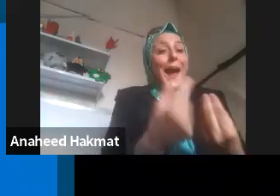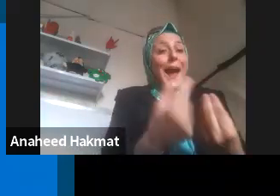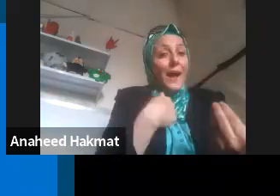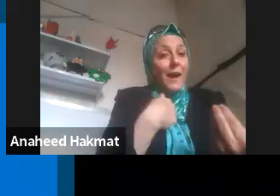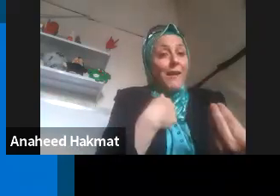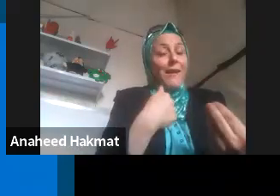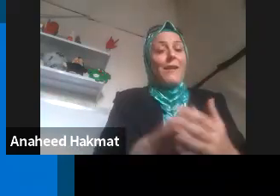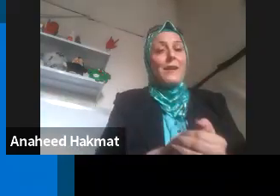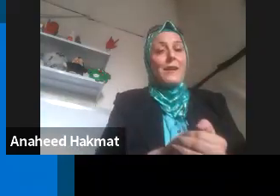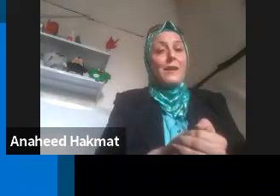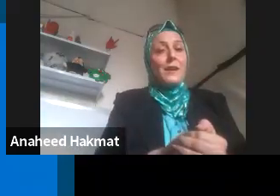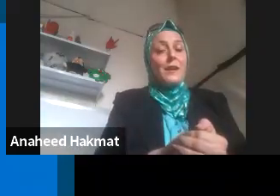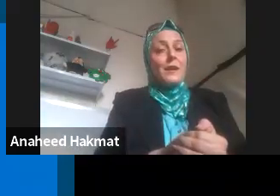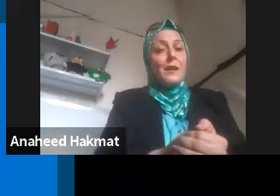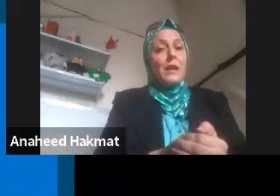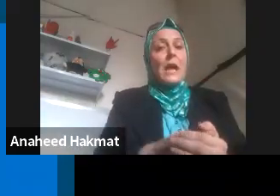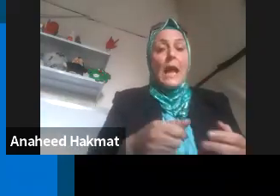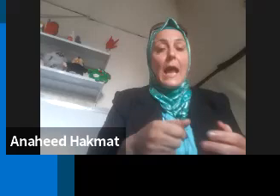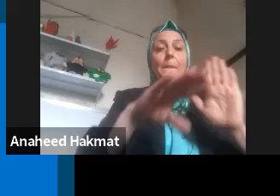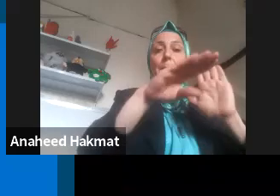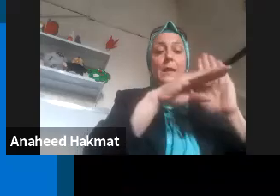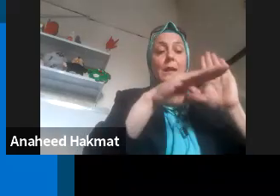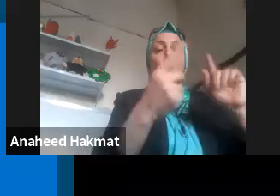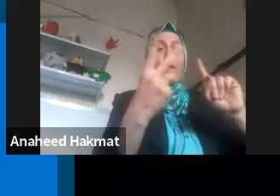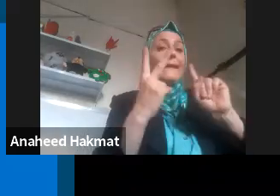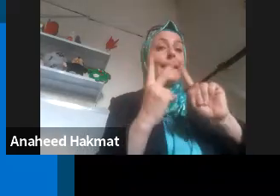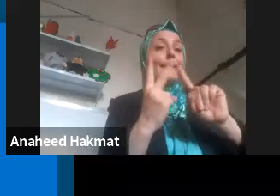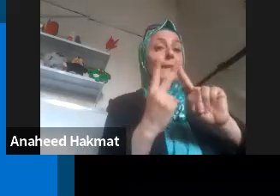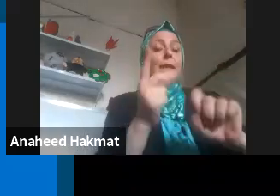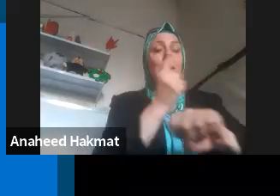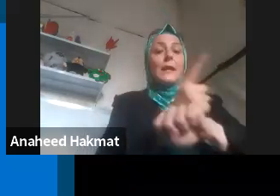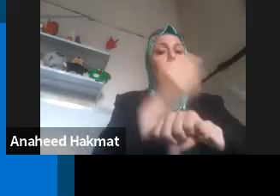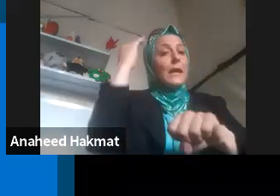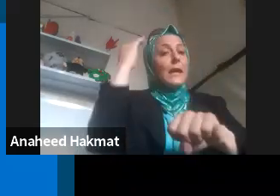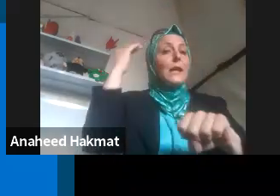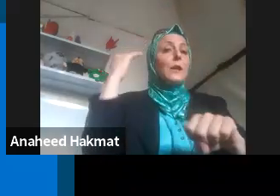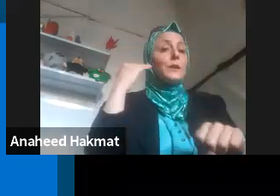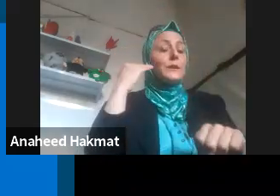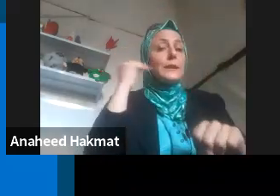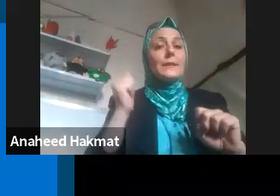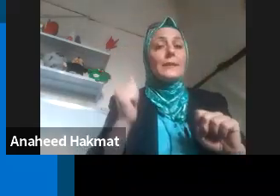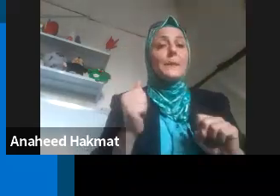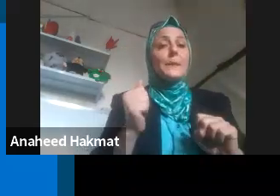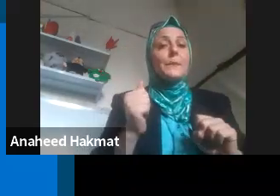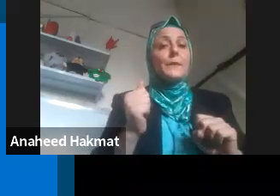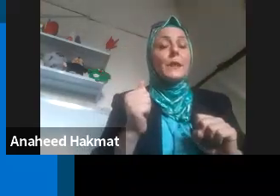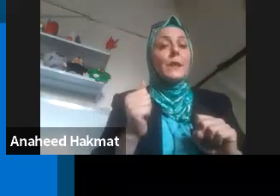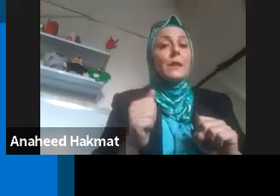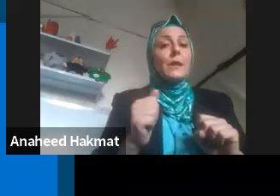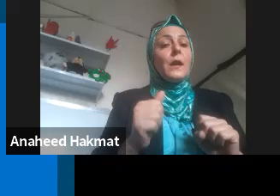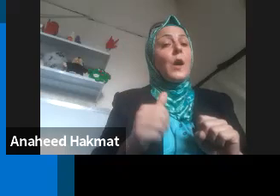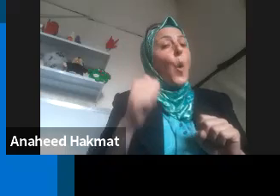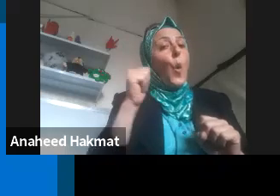في المحور الثاني ستكون الأستاذة هاريت تشيدياك، وهي من